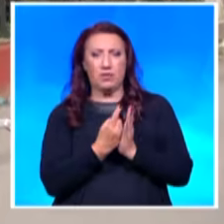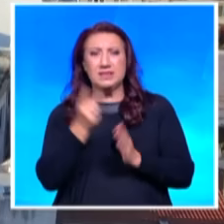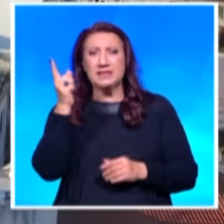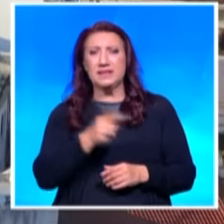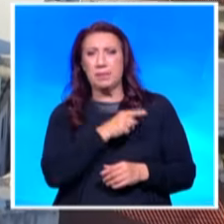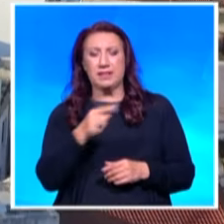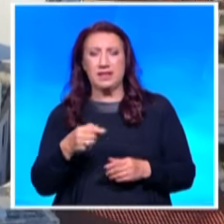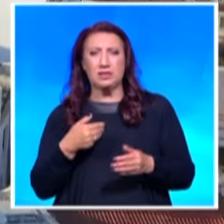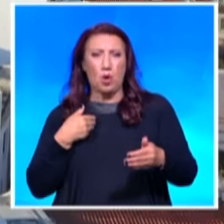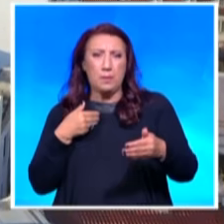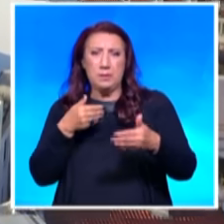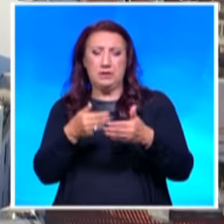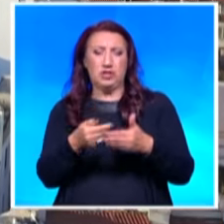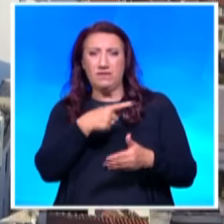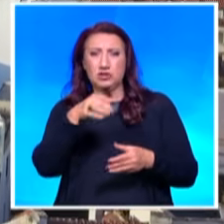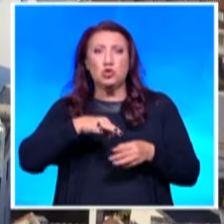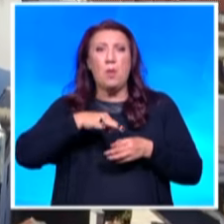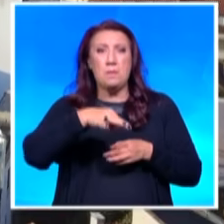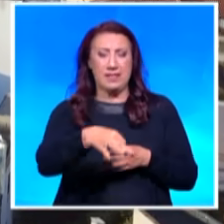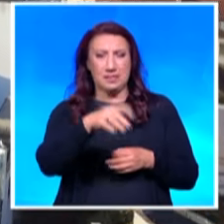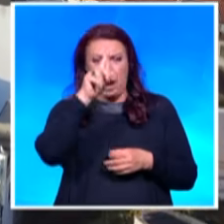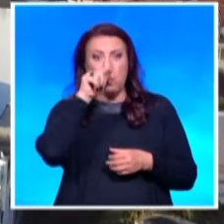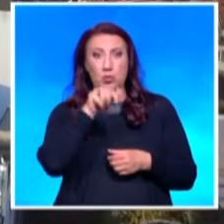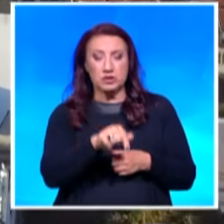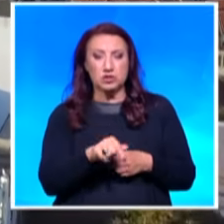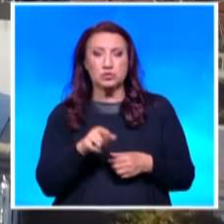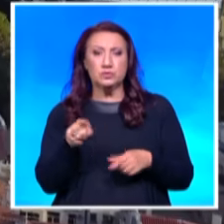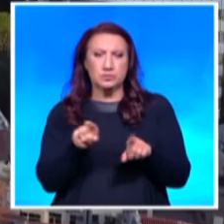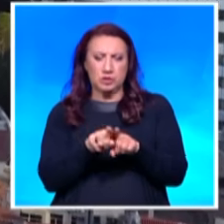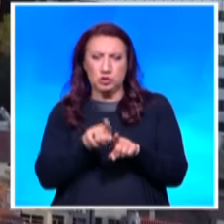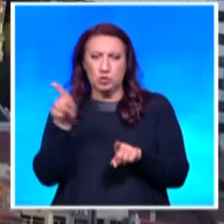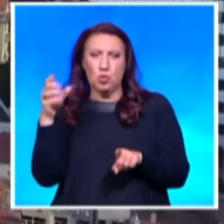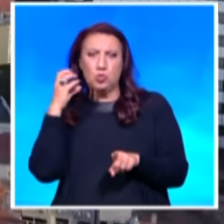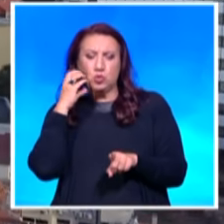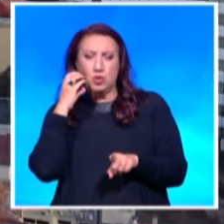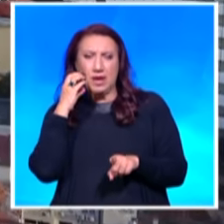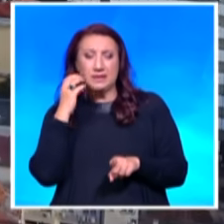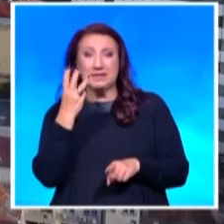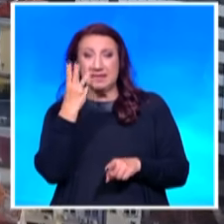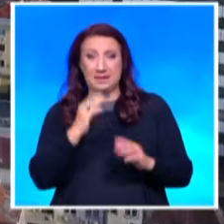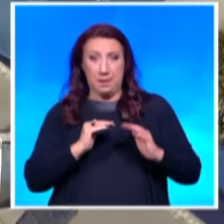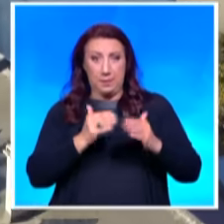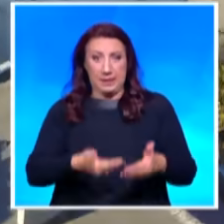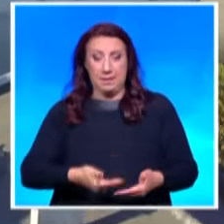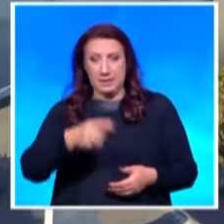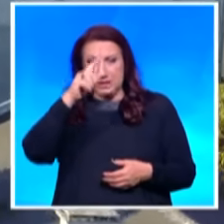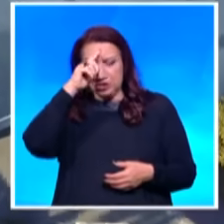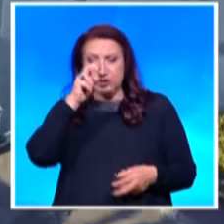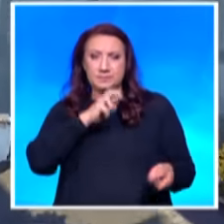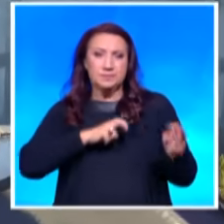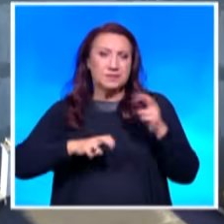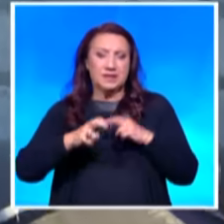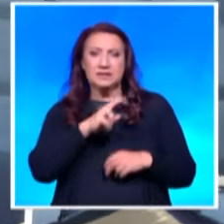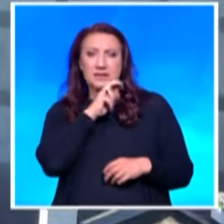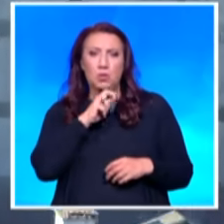метра. Случаи с насилие има и в други градове. В Бургас за последните дни три бременни жени от града са потърсили помощ след упражнено върху